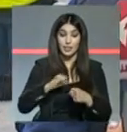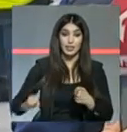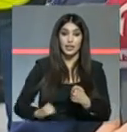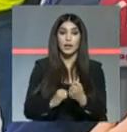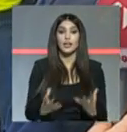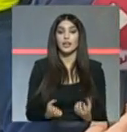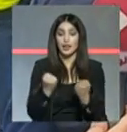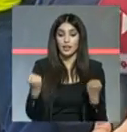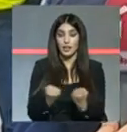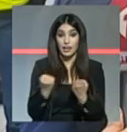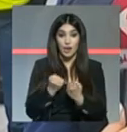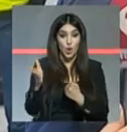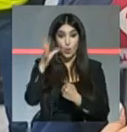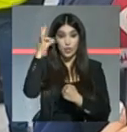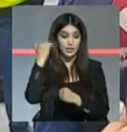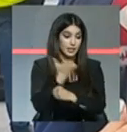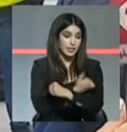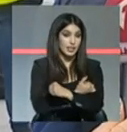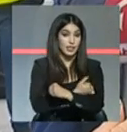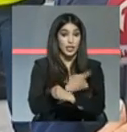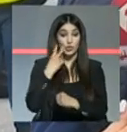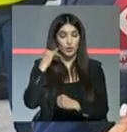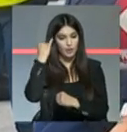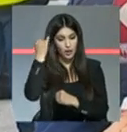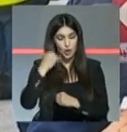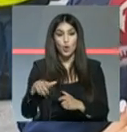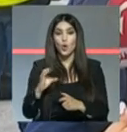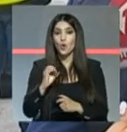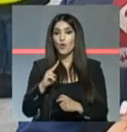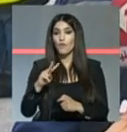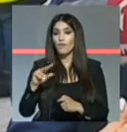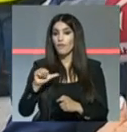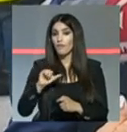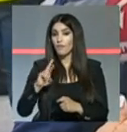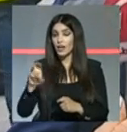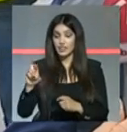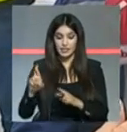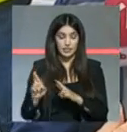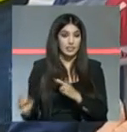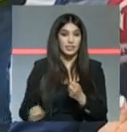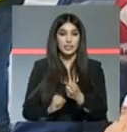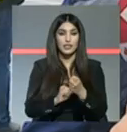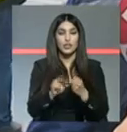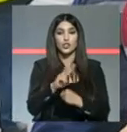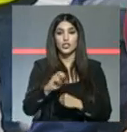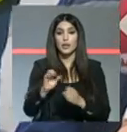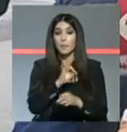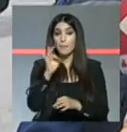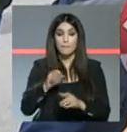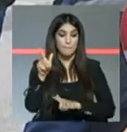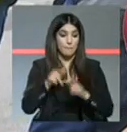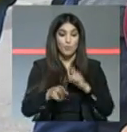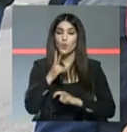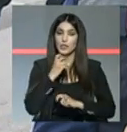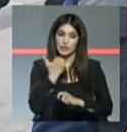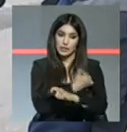إنجاح الحملة الوطنية للتلقيح، على اعتبار أن مبادرة كوفاكس ستساهم في تطعيم قرابة 20% من